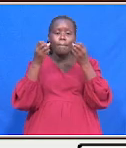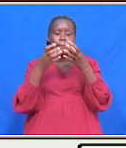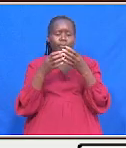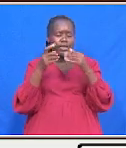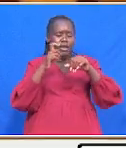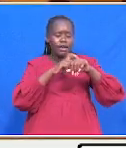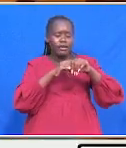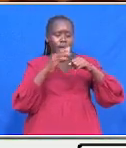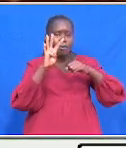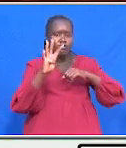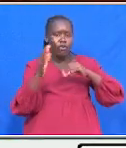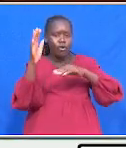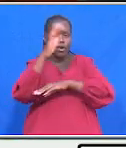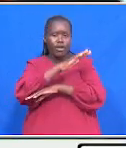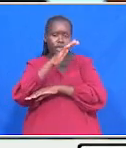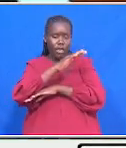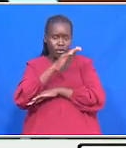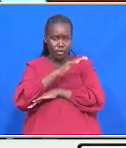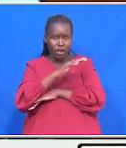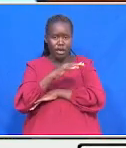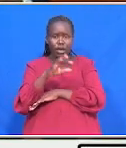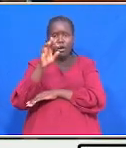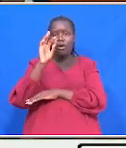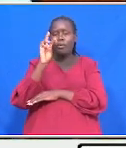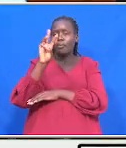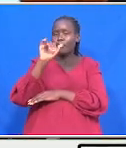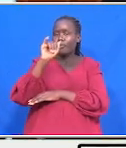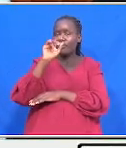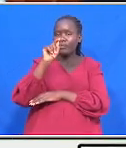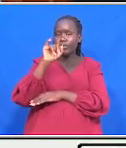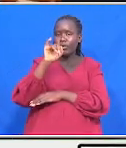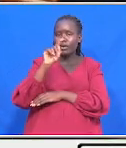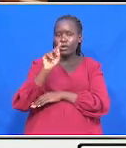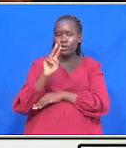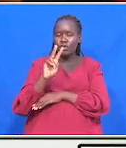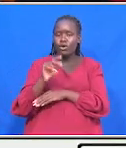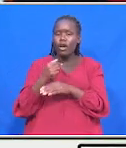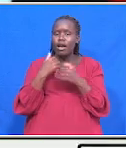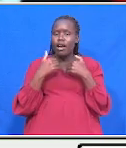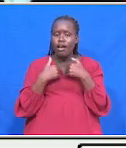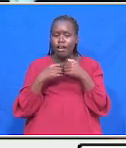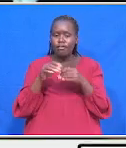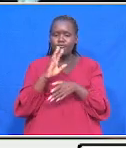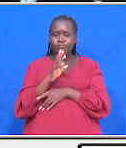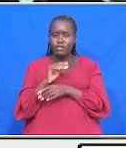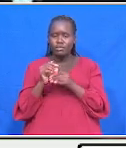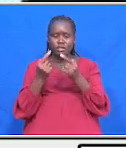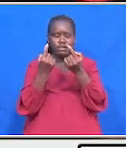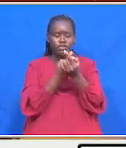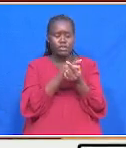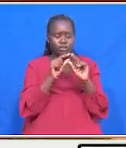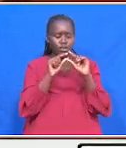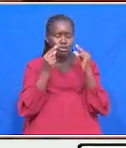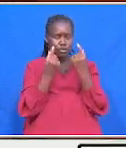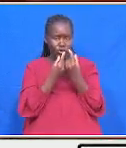10 za mchana, Waititu alifanya matamshi ama alitoa matamshi ya kuchochea akidai kuwa vikundi mbalimbali kama vile